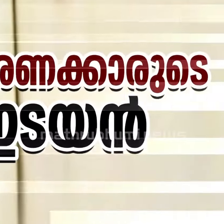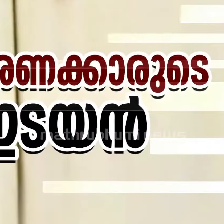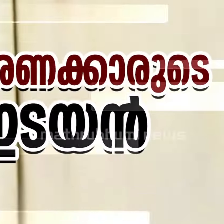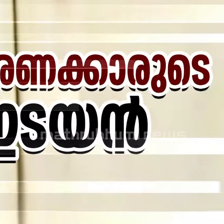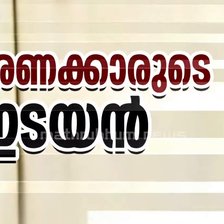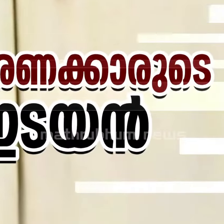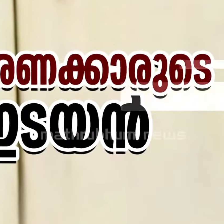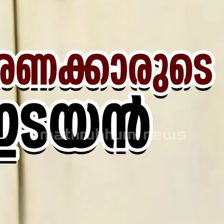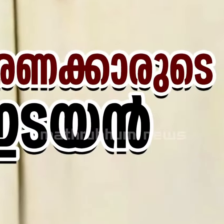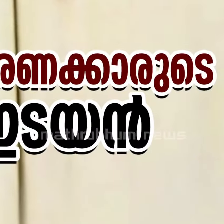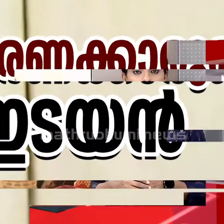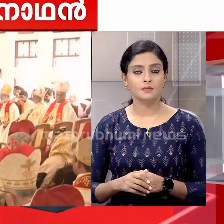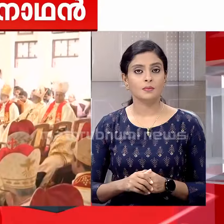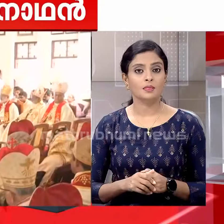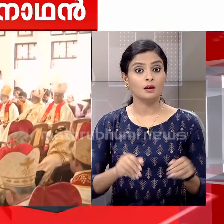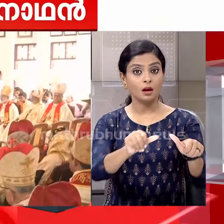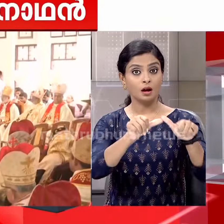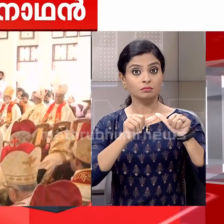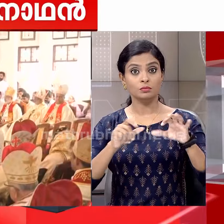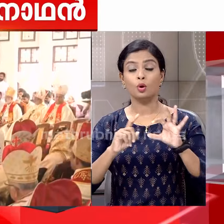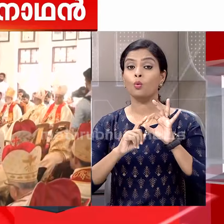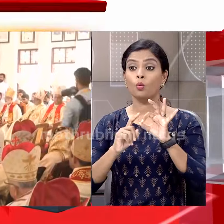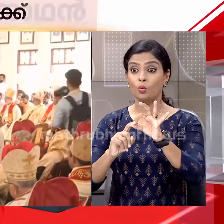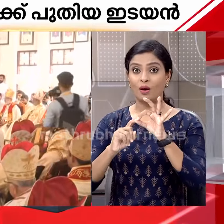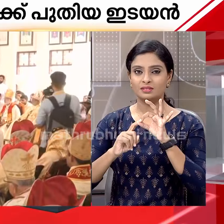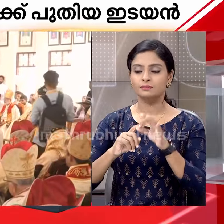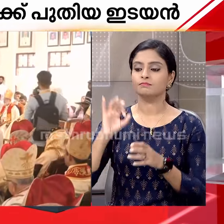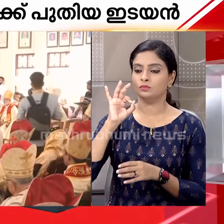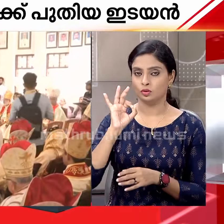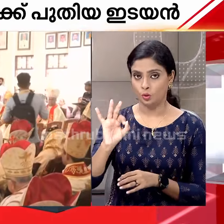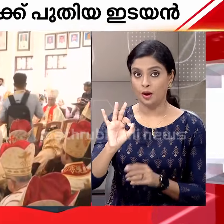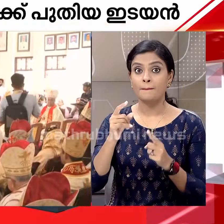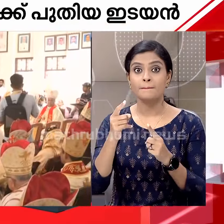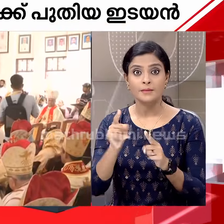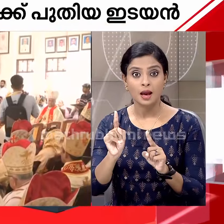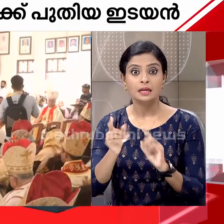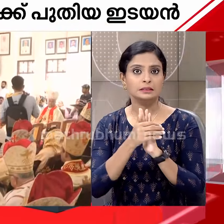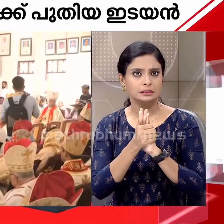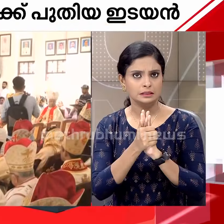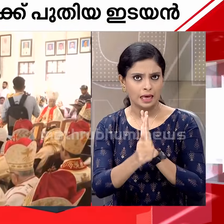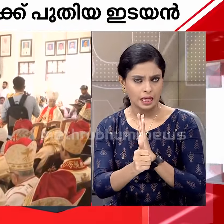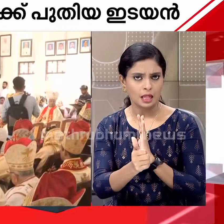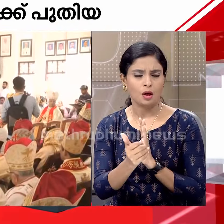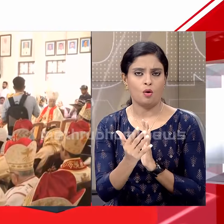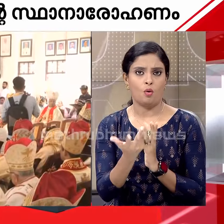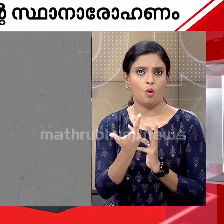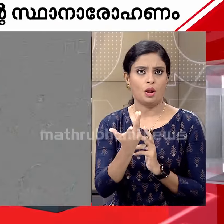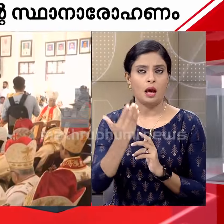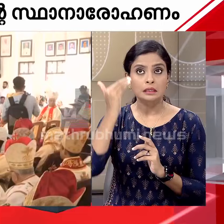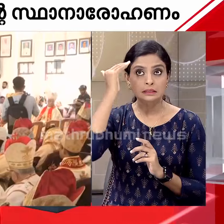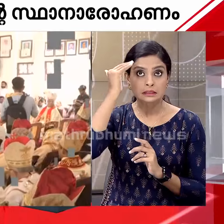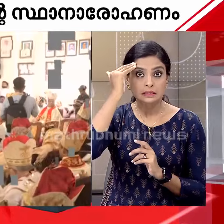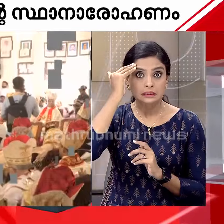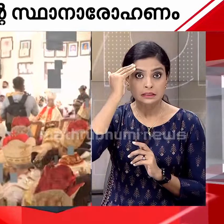തീർച്ചയായിട്ടും ഈ ചോദ്യം പ്രസക്തമാണ്. അദ്ദേഹത്തിൻ്റെ പാണ്ഡിത്യത്തെക്കാൾ പഠനത്തേക്കാൾ ഉപരി ഏറ്റവും പ്രധാനമാകുന്നത്